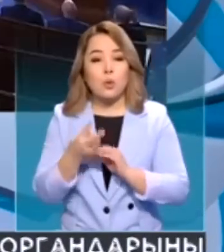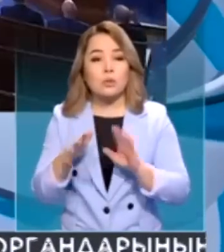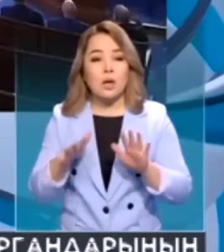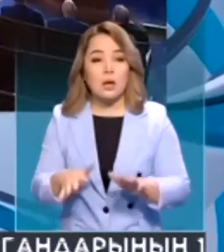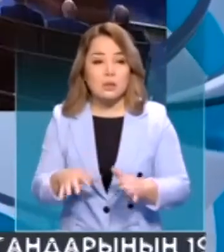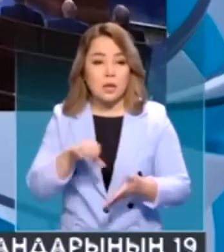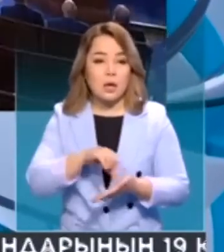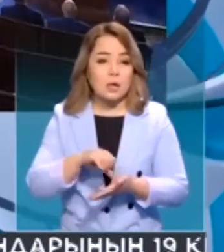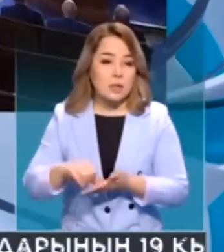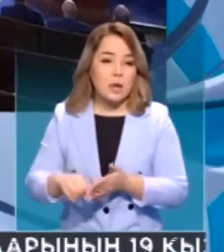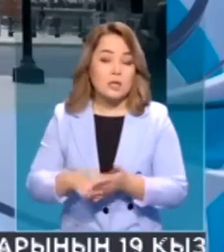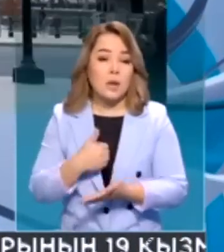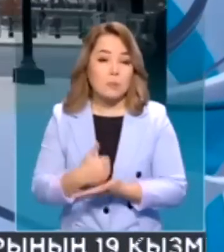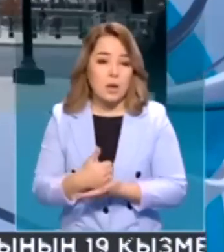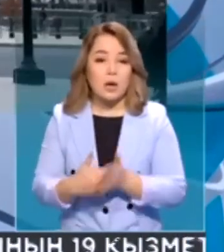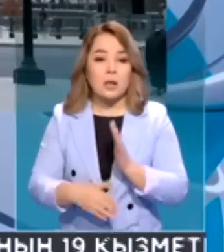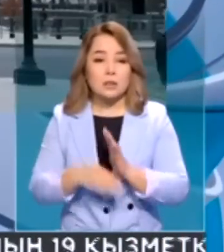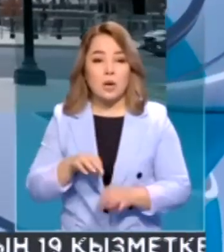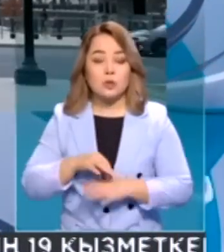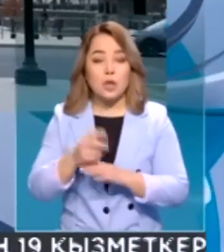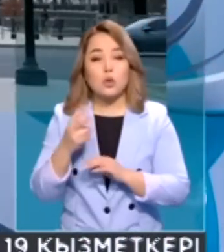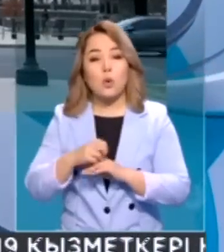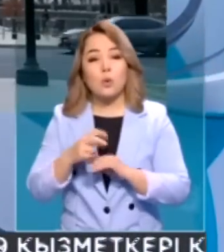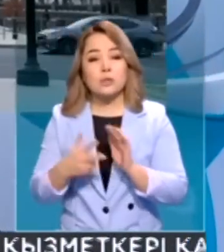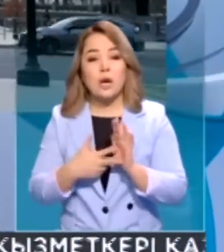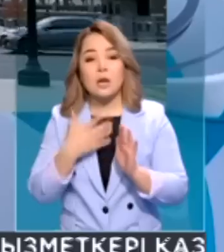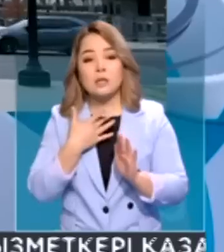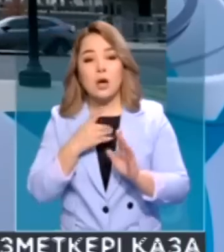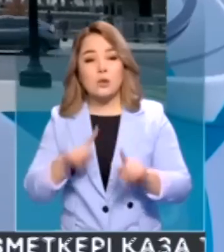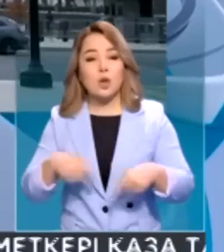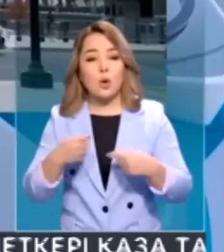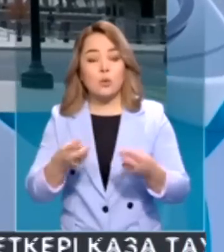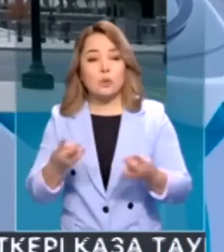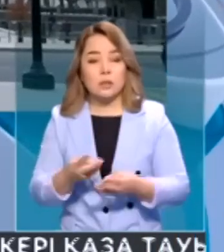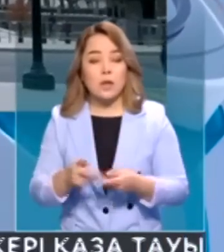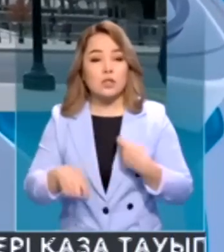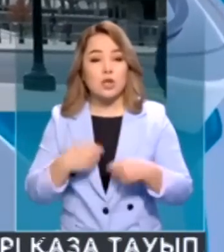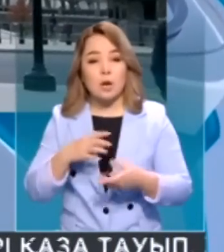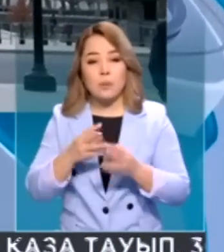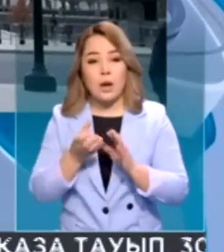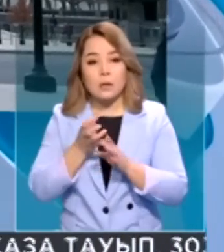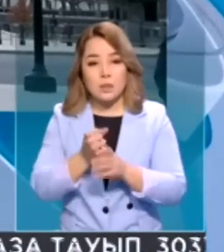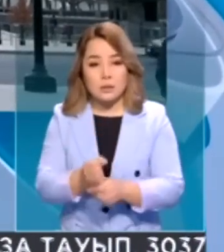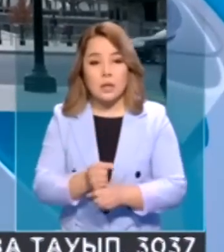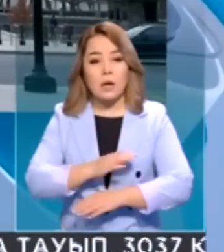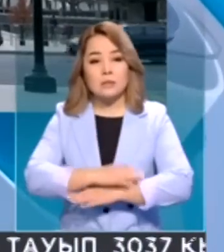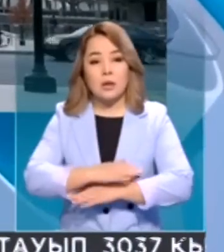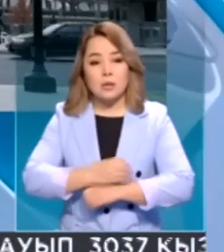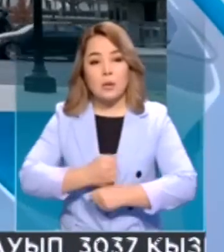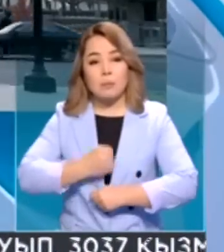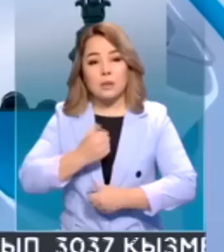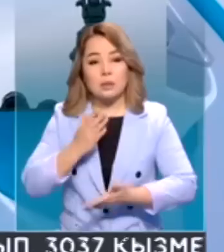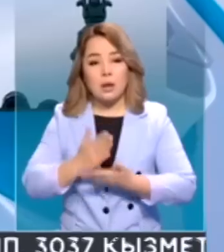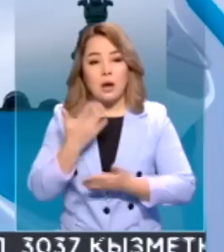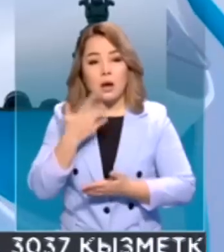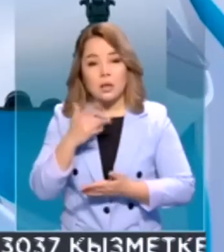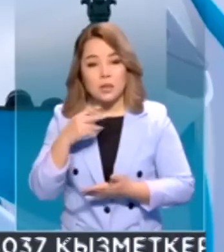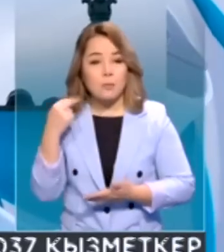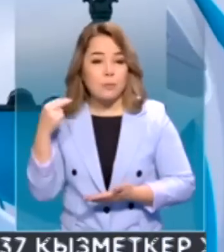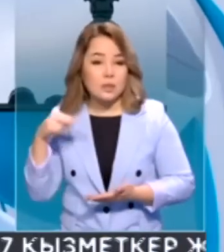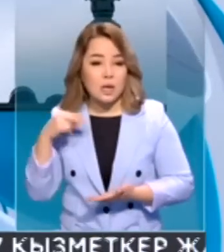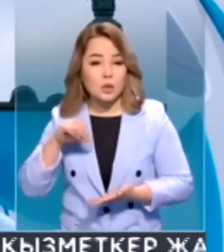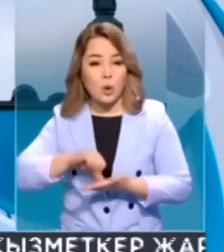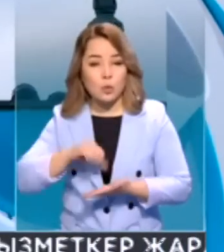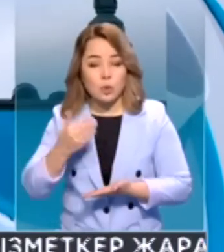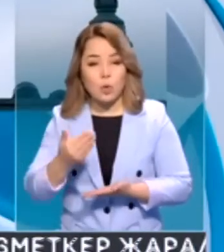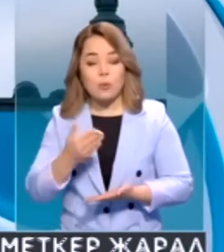Ал спикер атану үшін 218 дауыс керек. Бірақ үкіметтік шығындарды азайтып, шекарадағы тәртіпті қатаңдатуды және ақш президентімен